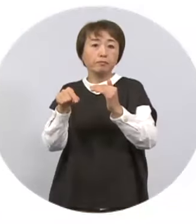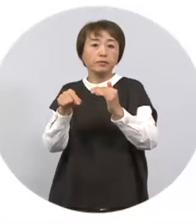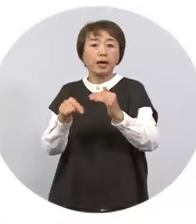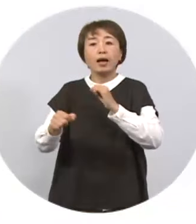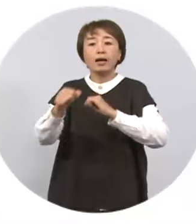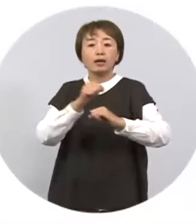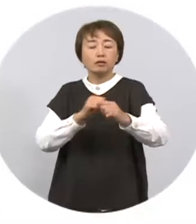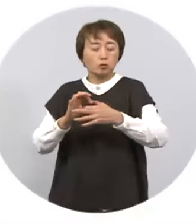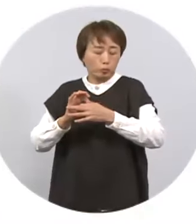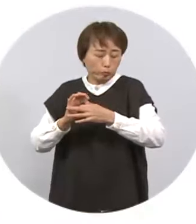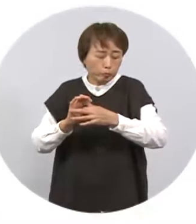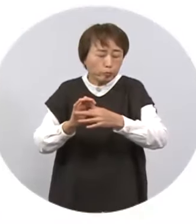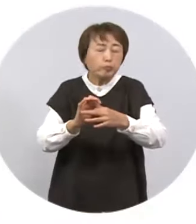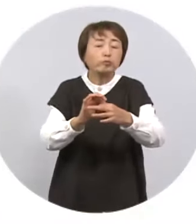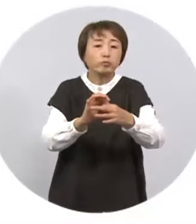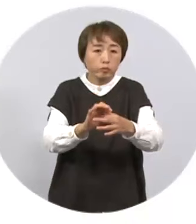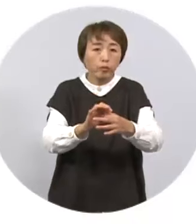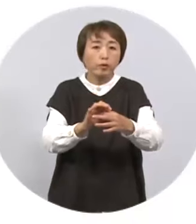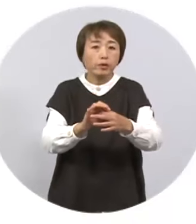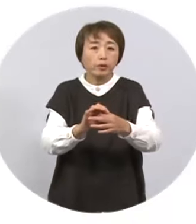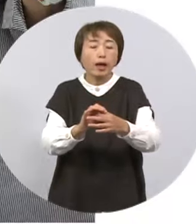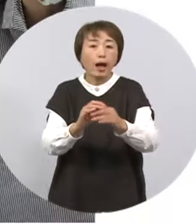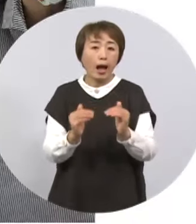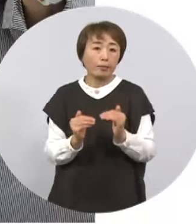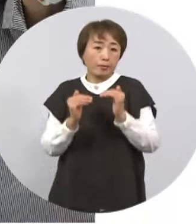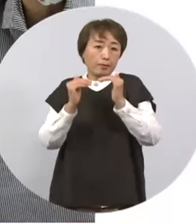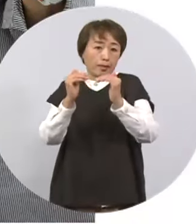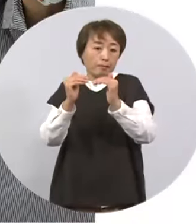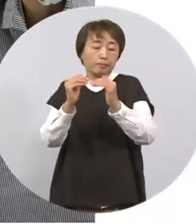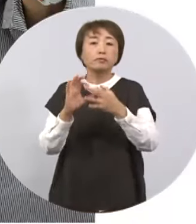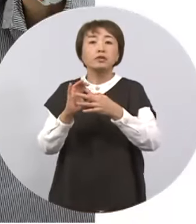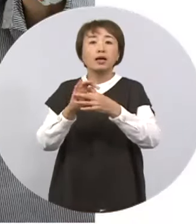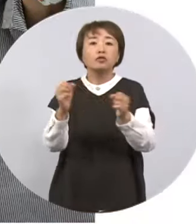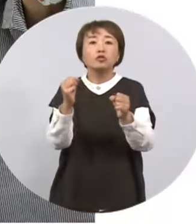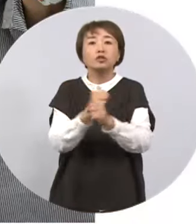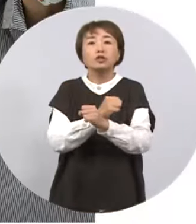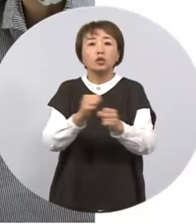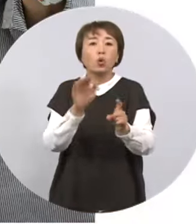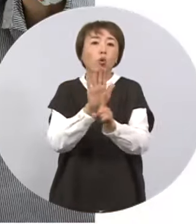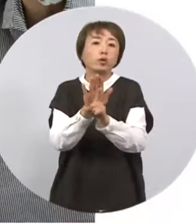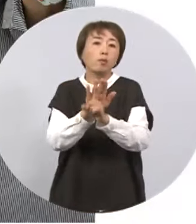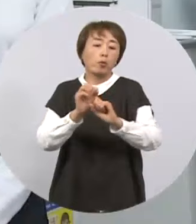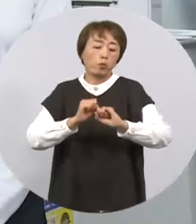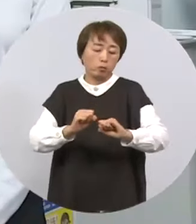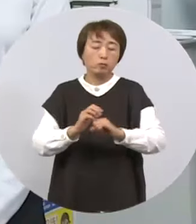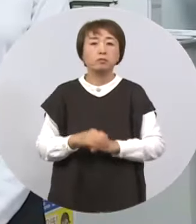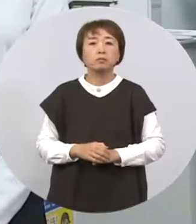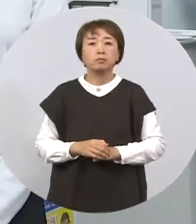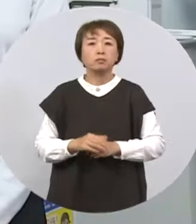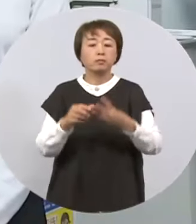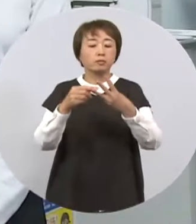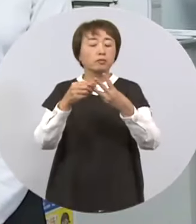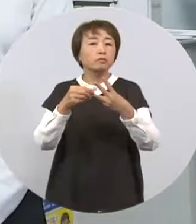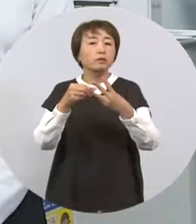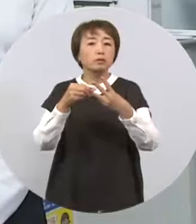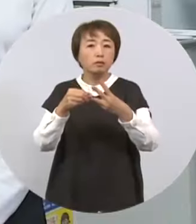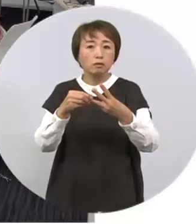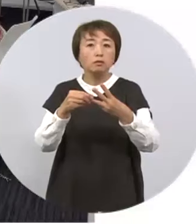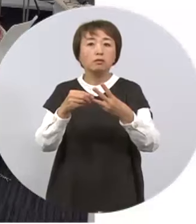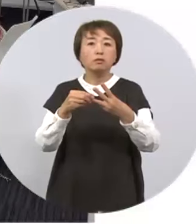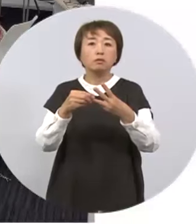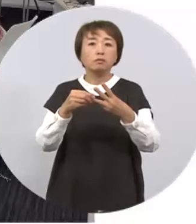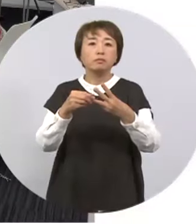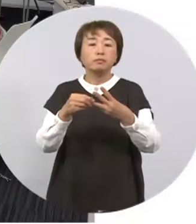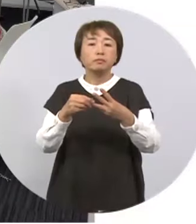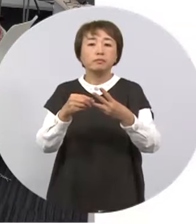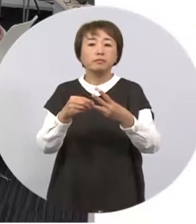動の持続性の向上ですとか発展につながるような事業をサポートするコースになっています。最後の共同コースなんですが、